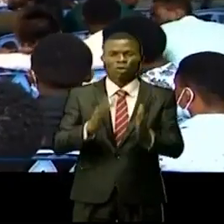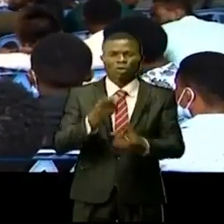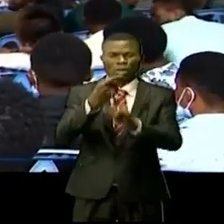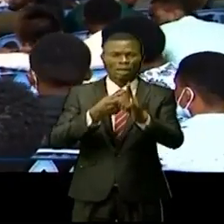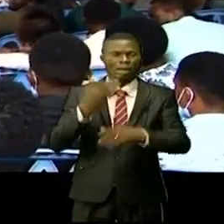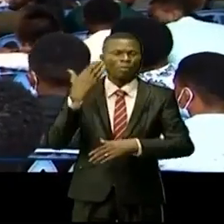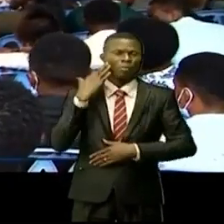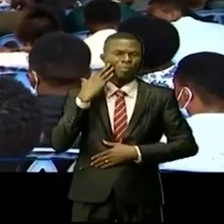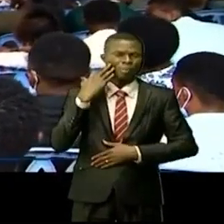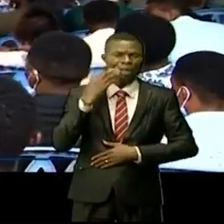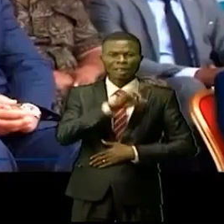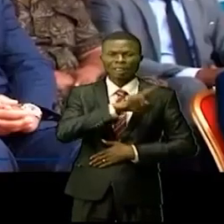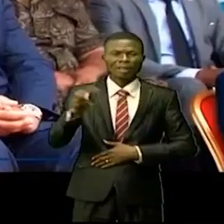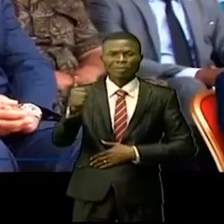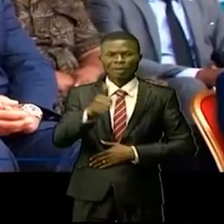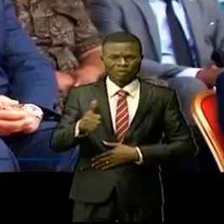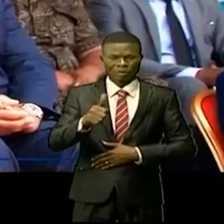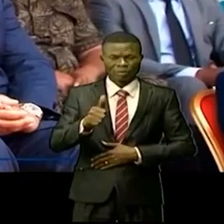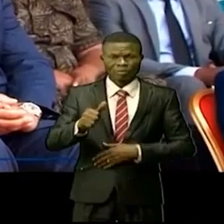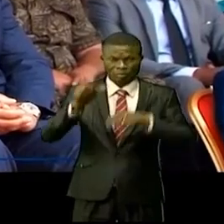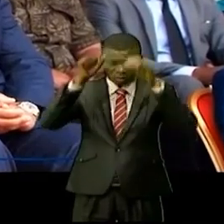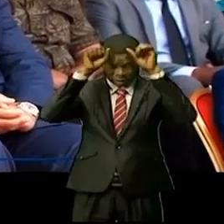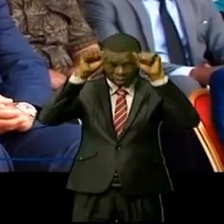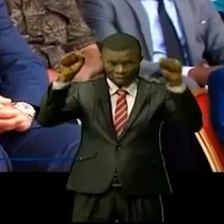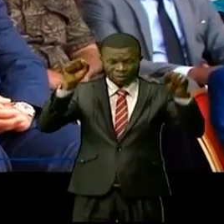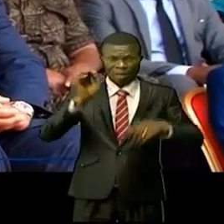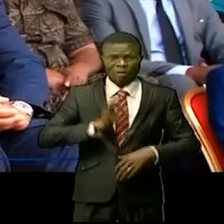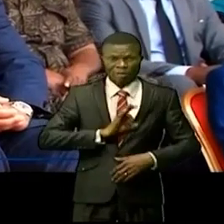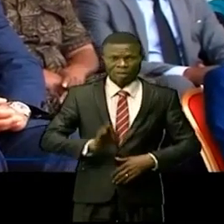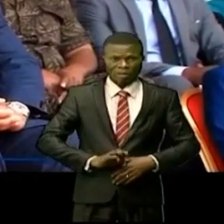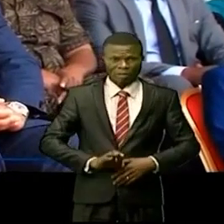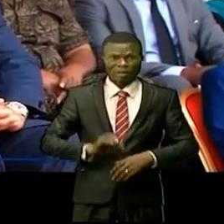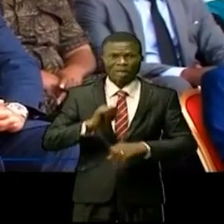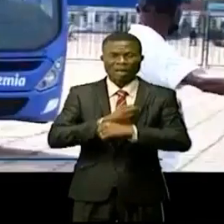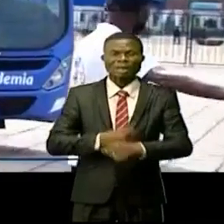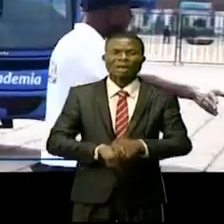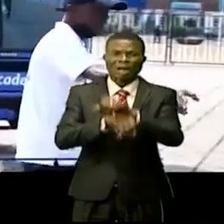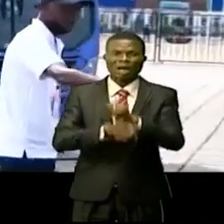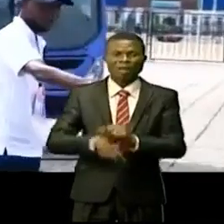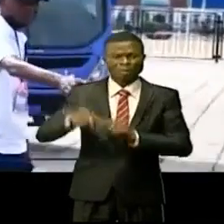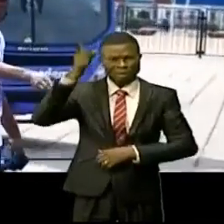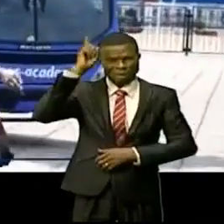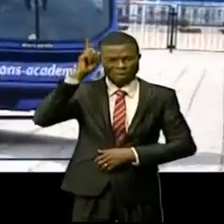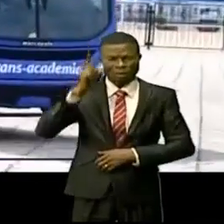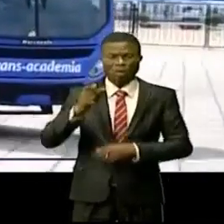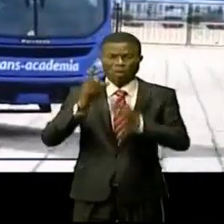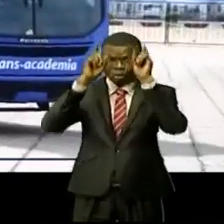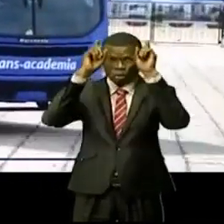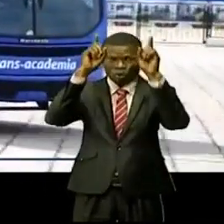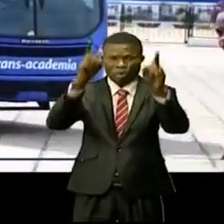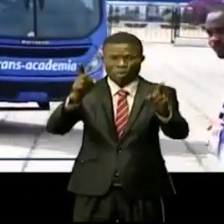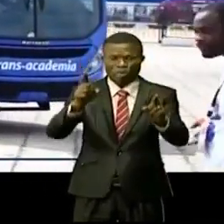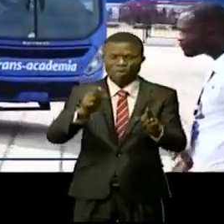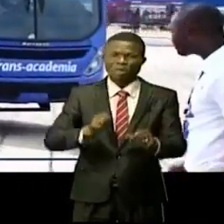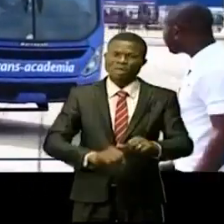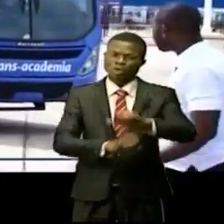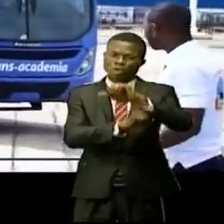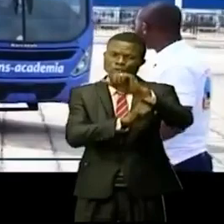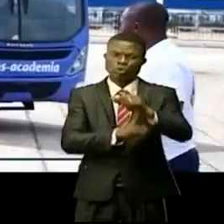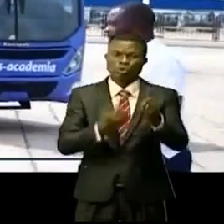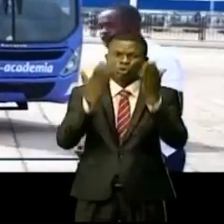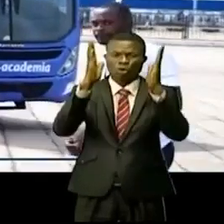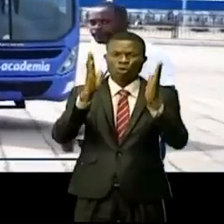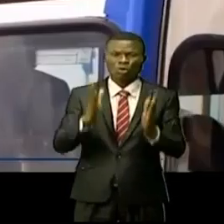l'année dernière. Le chef de l'État a voulu aussi rétablir une vieille tradition de transport pour étudiants avec des